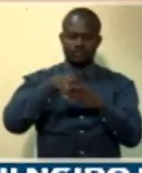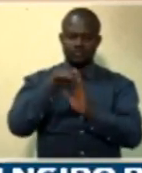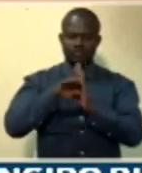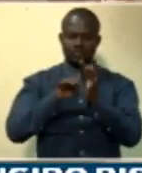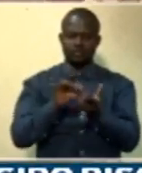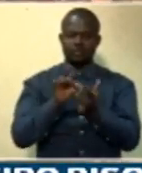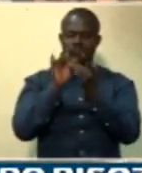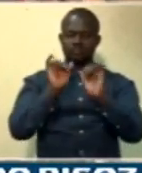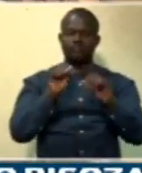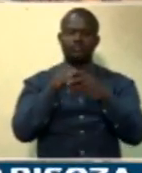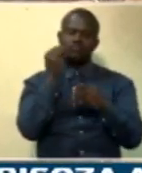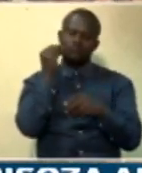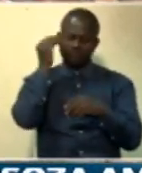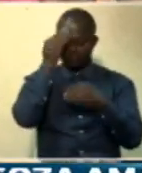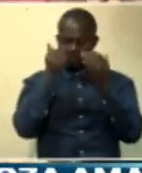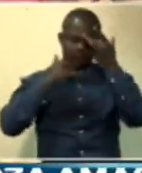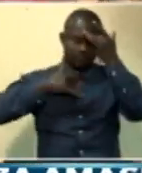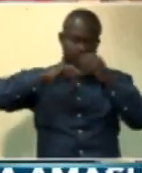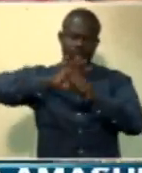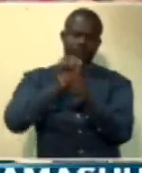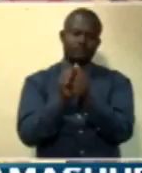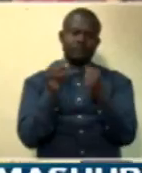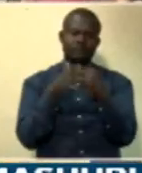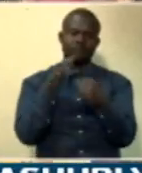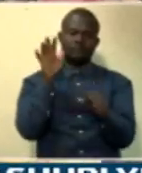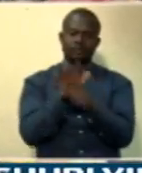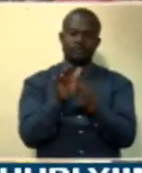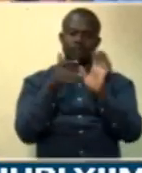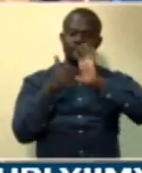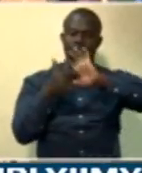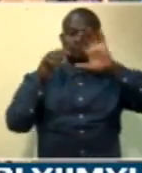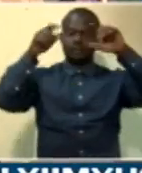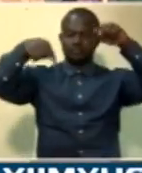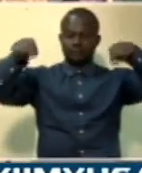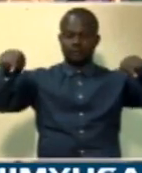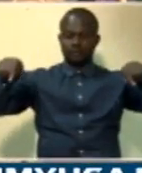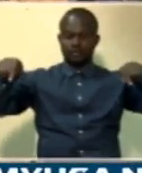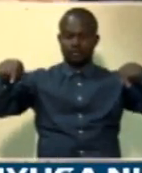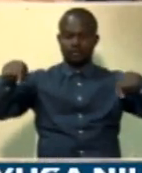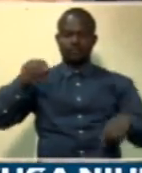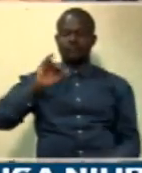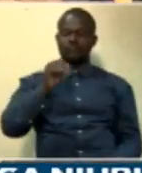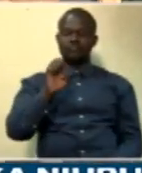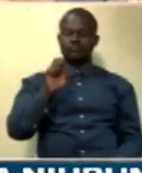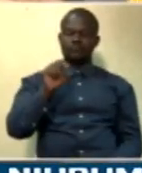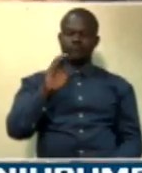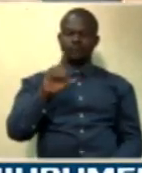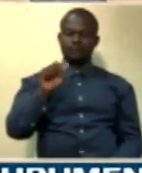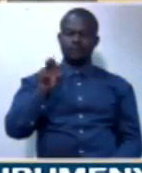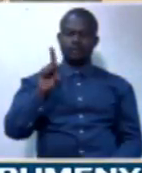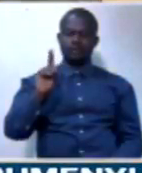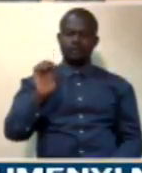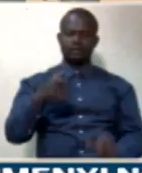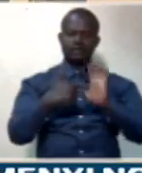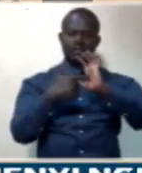yaguma mu rugo bitewe n'abanduye COVID-19 benshi bari bahagaragaye. Nta mubano Jean Claude umwe mu bahatuye avuga